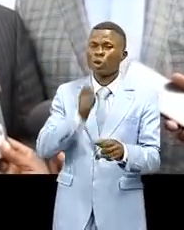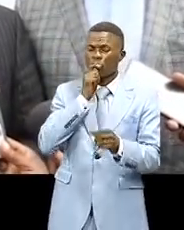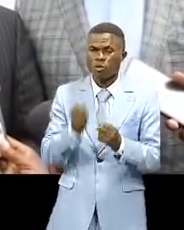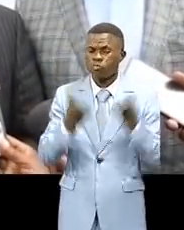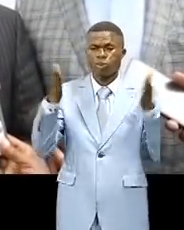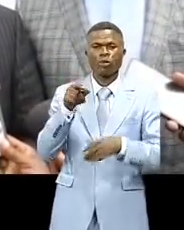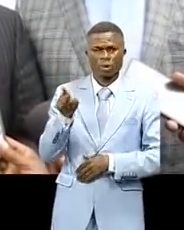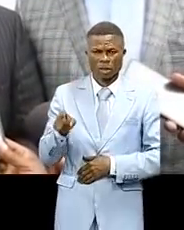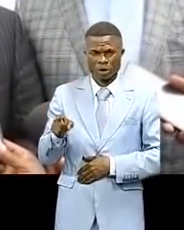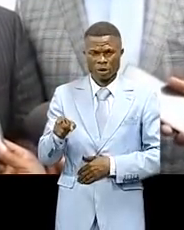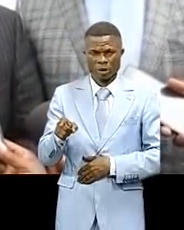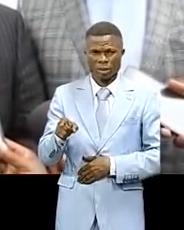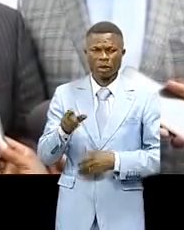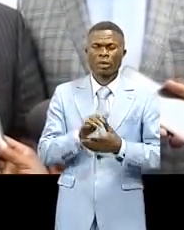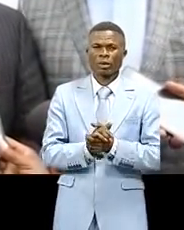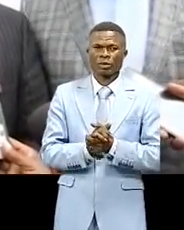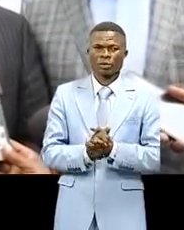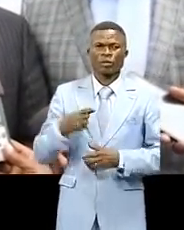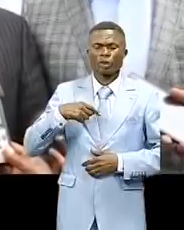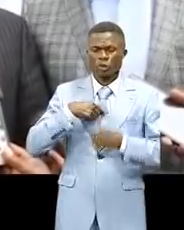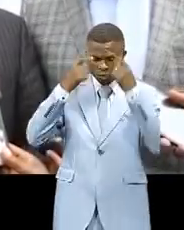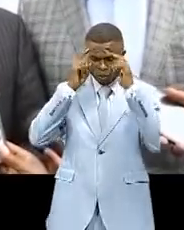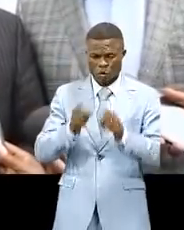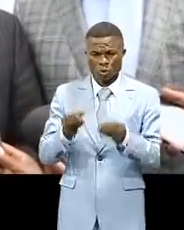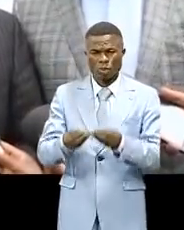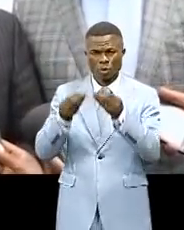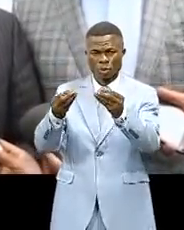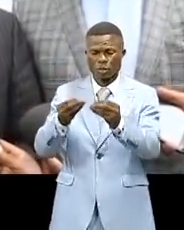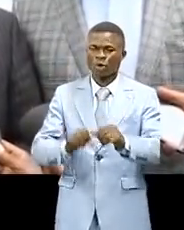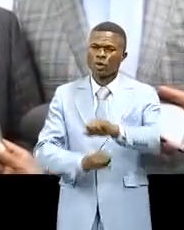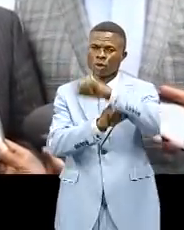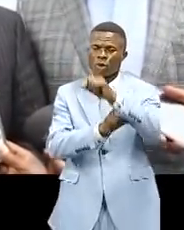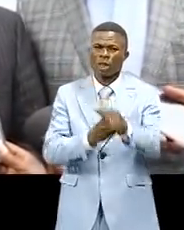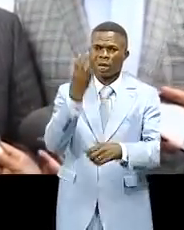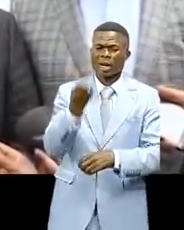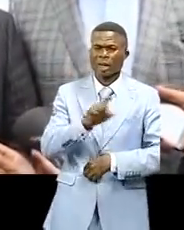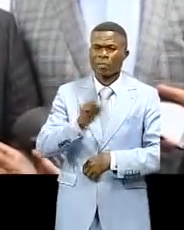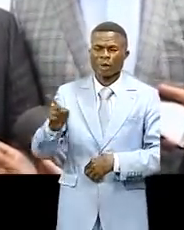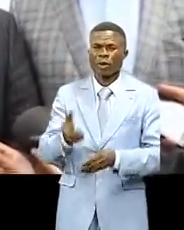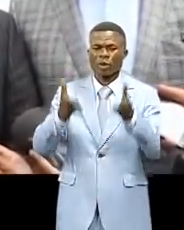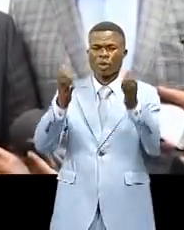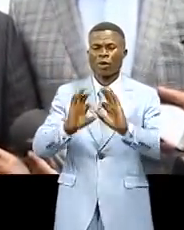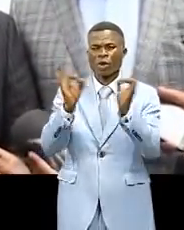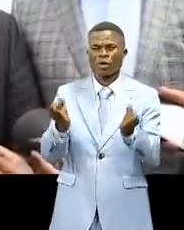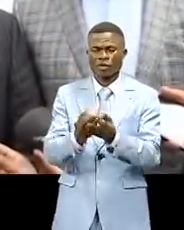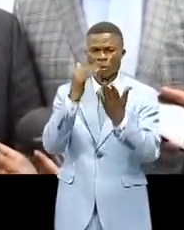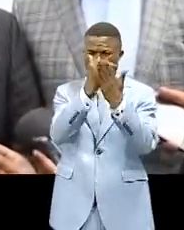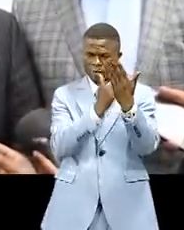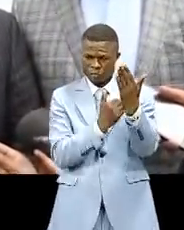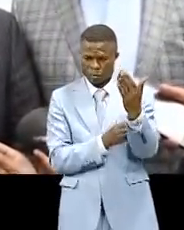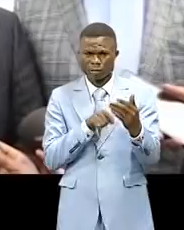caire quand vous le savez nous avons décidé d'octroyer une assistance de 40 mille tonnes aux familles identifiées